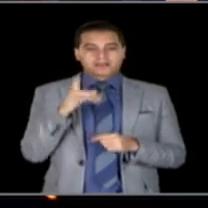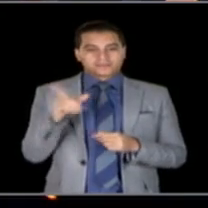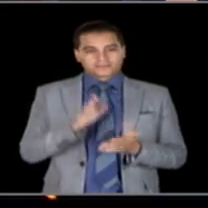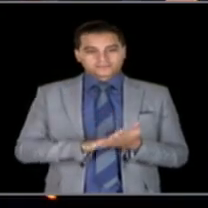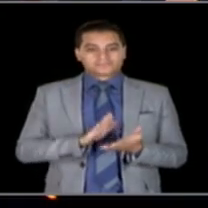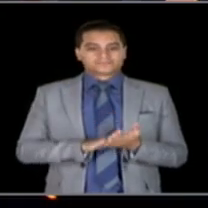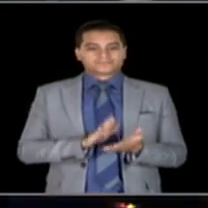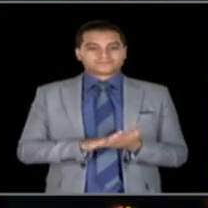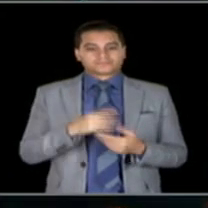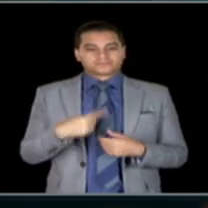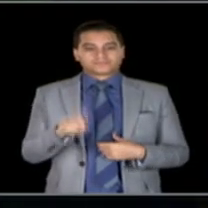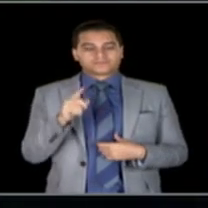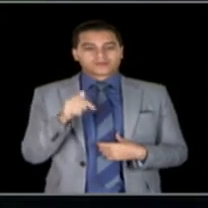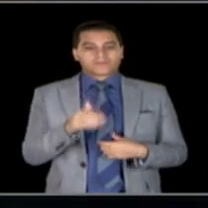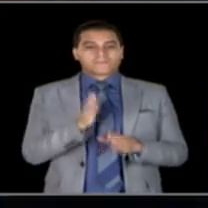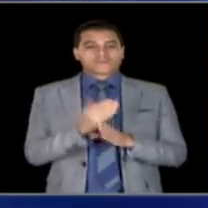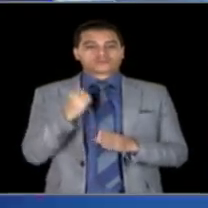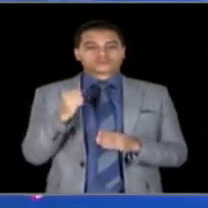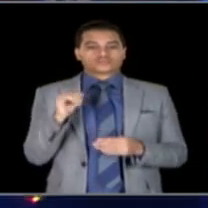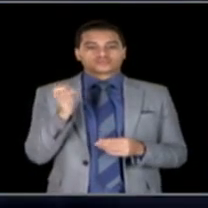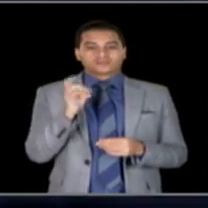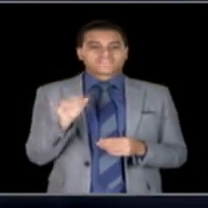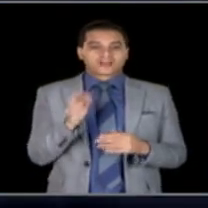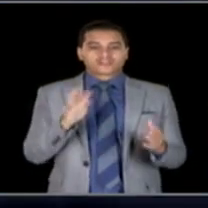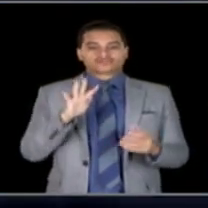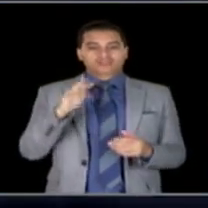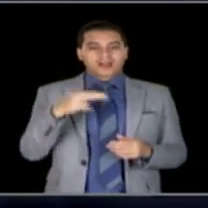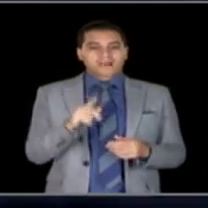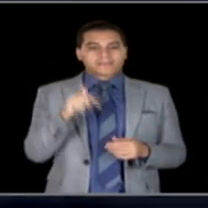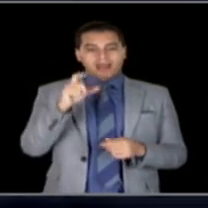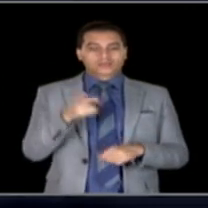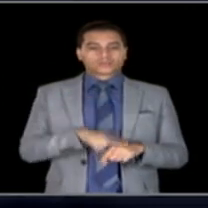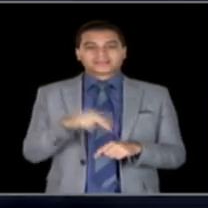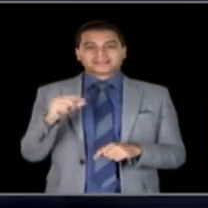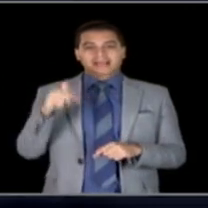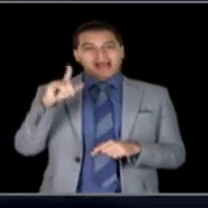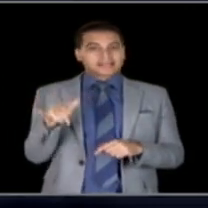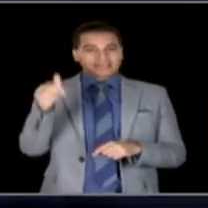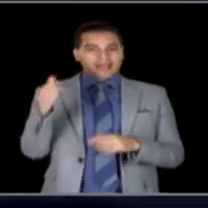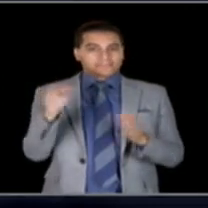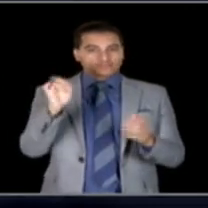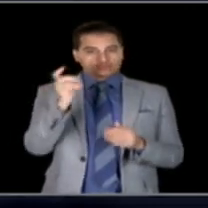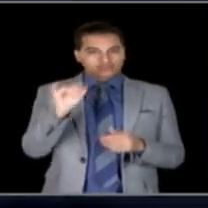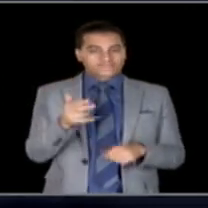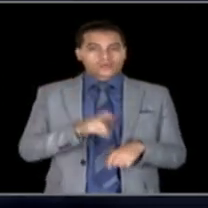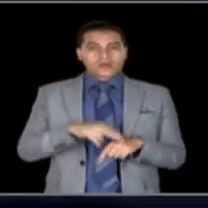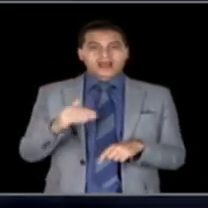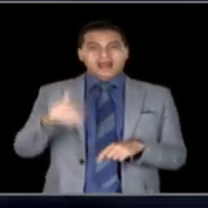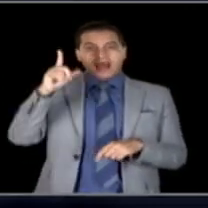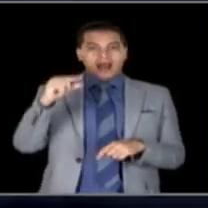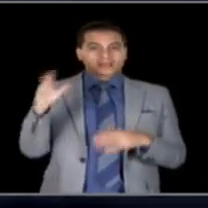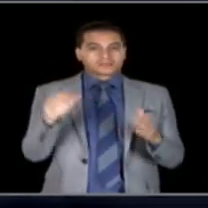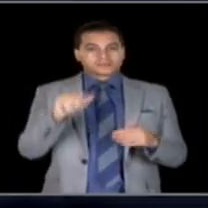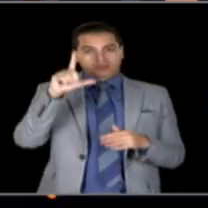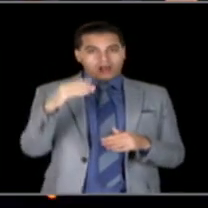صحيحة، بطولة مصطفى شعبان، داليا مصطفى، وخالد صالح، وإنعام